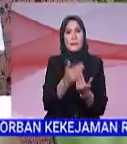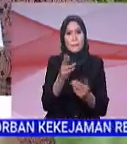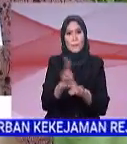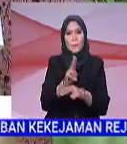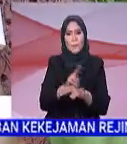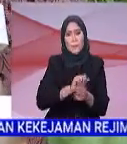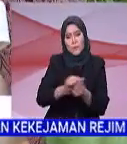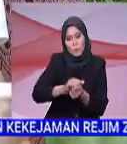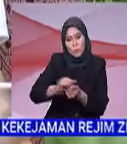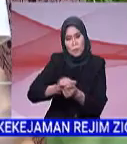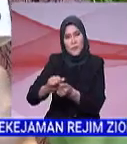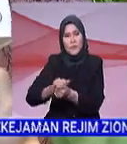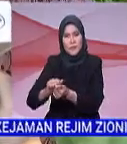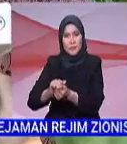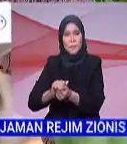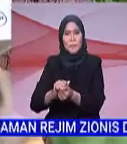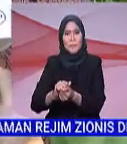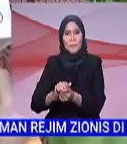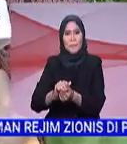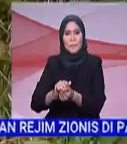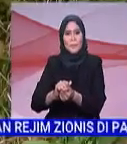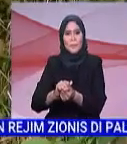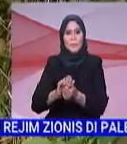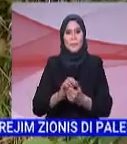Bazooka Oh